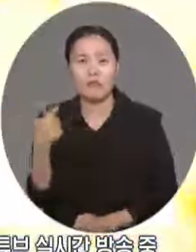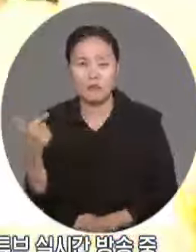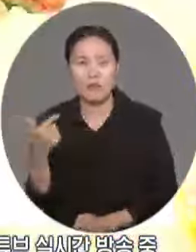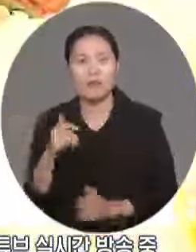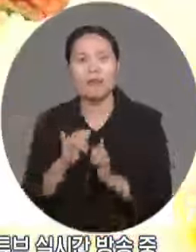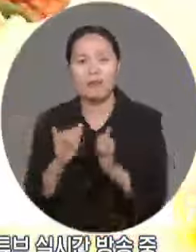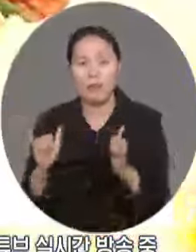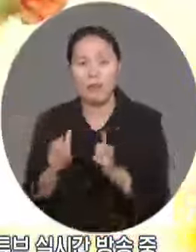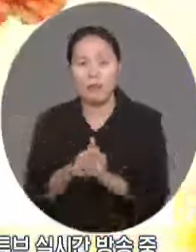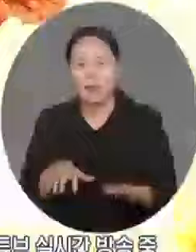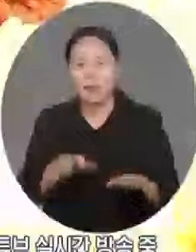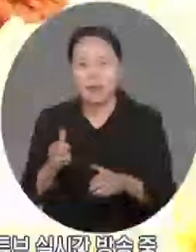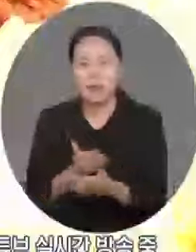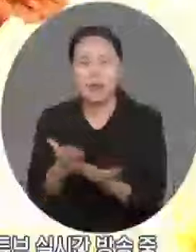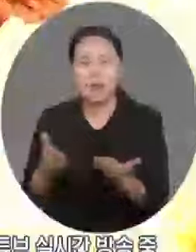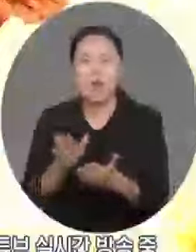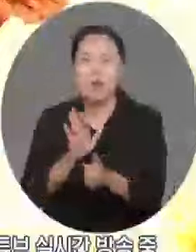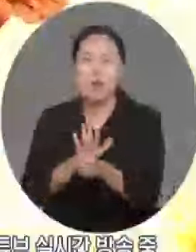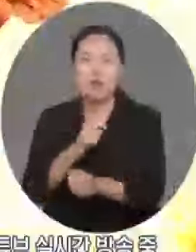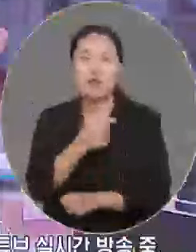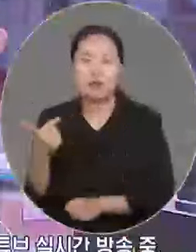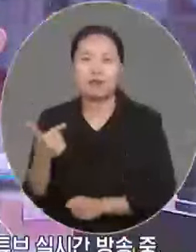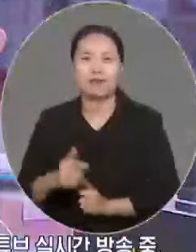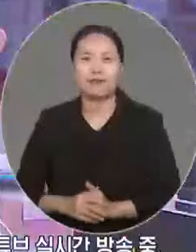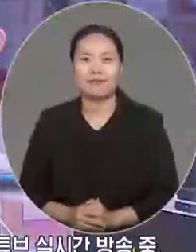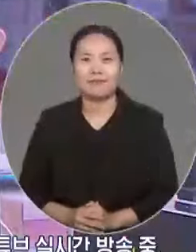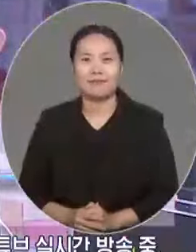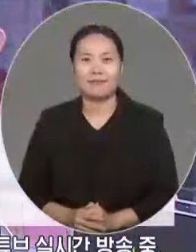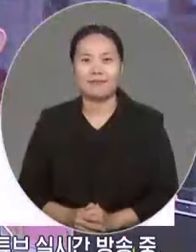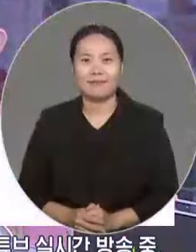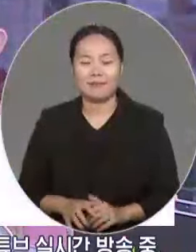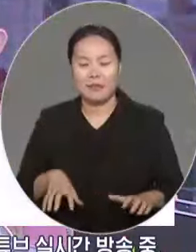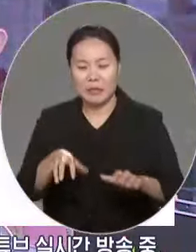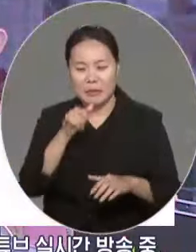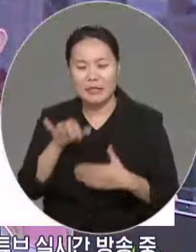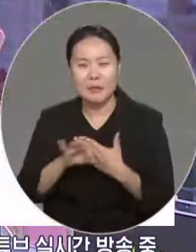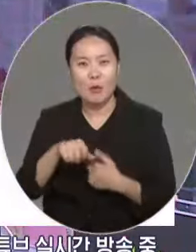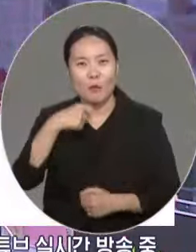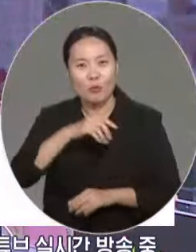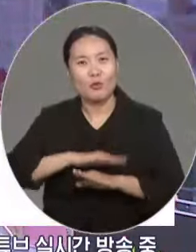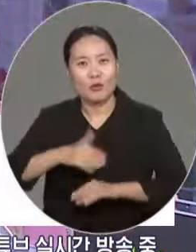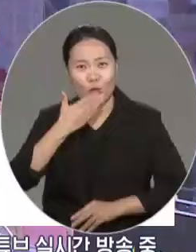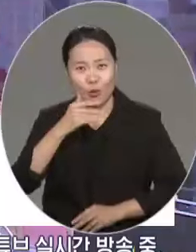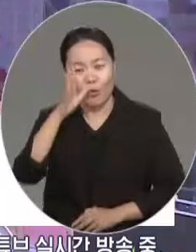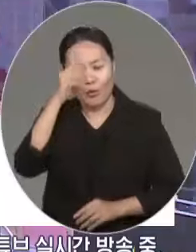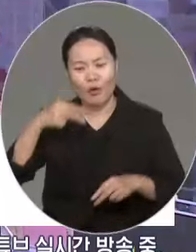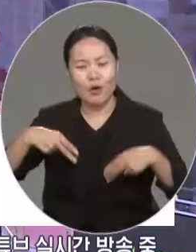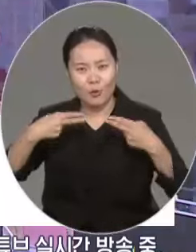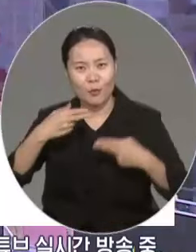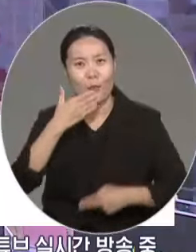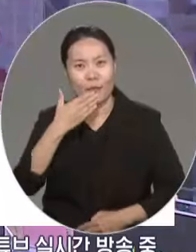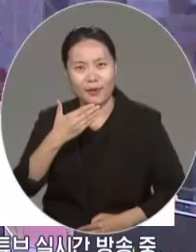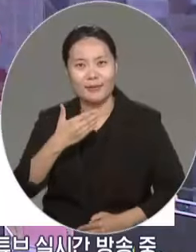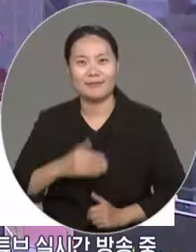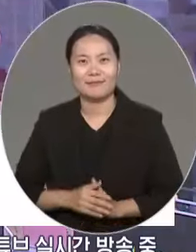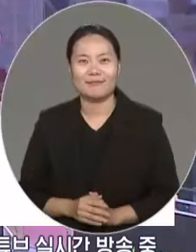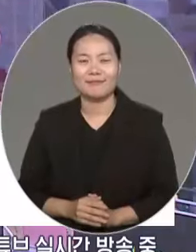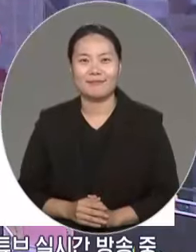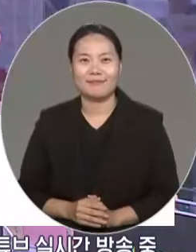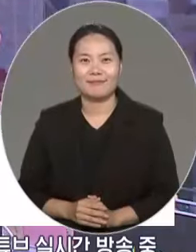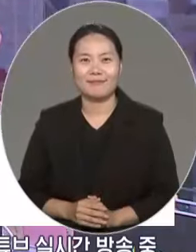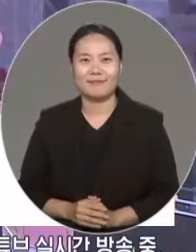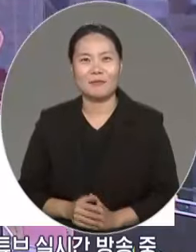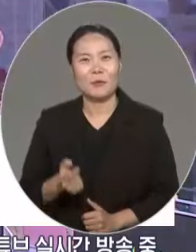사람들에게 김장 나눔은 큰 힘이 됩니다. 김치가 있으면 밥도 잘 해먹고 라면도 좀 끌리 먹고